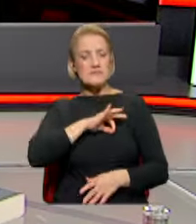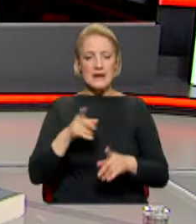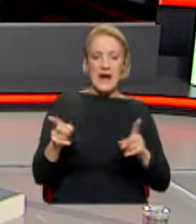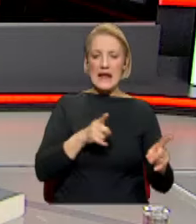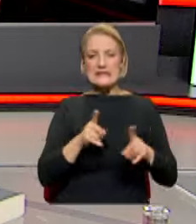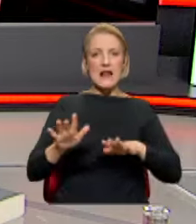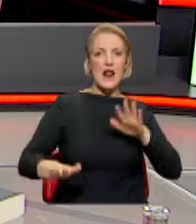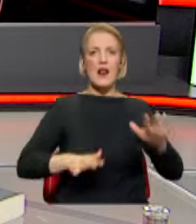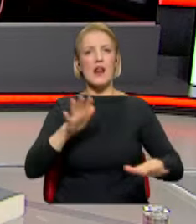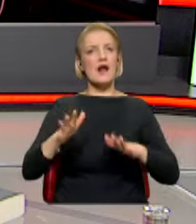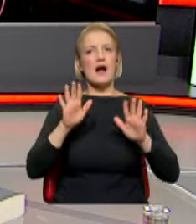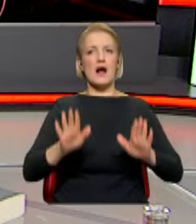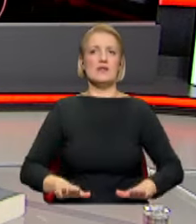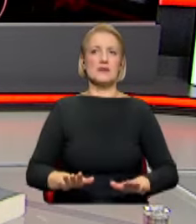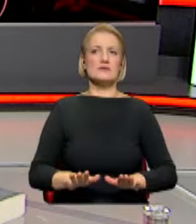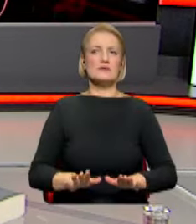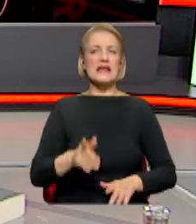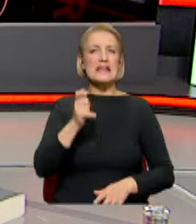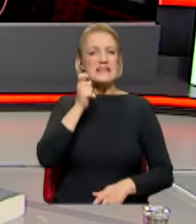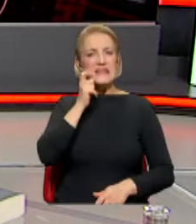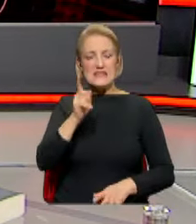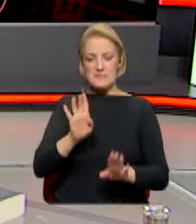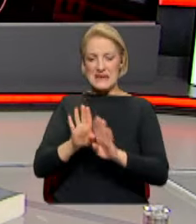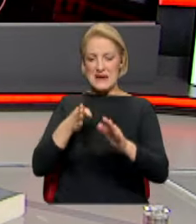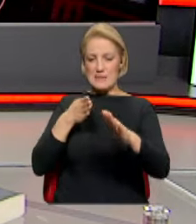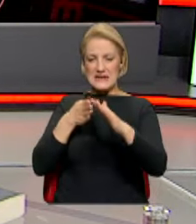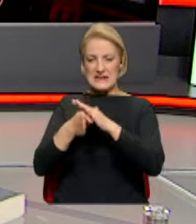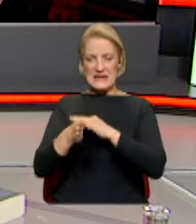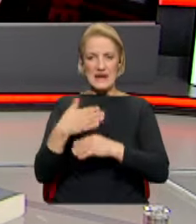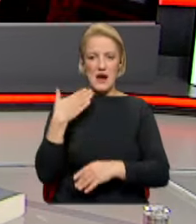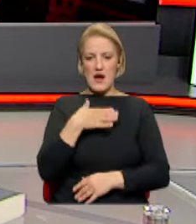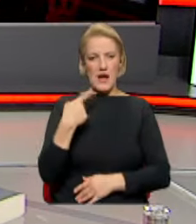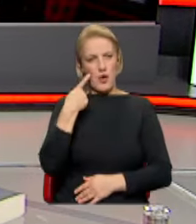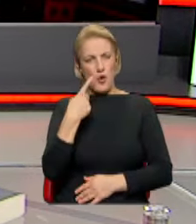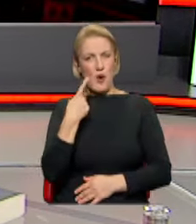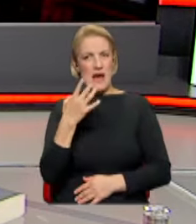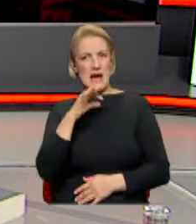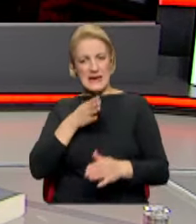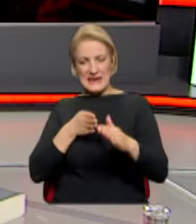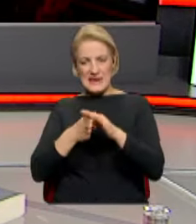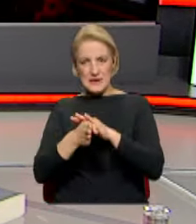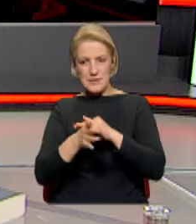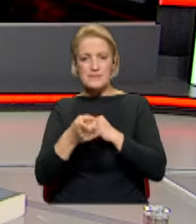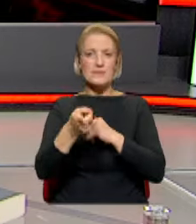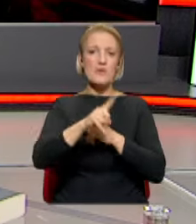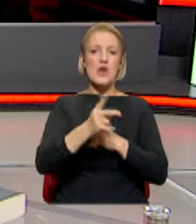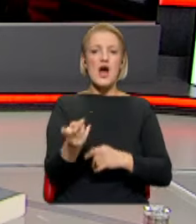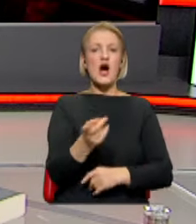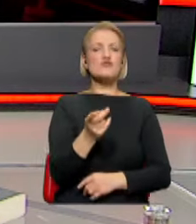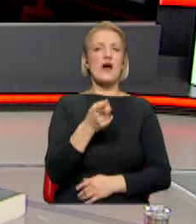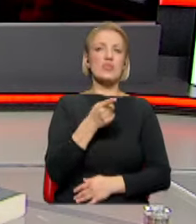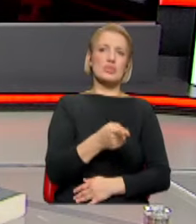bocalayan Efendim dinin bir kapısından çıkarlarına göre işine göre girip diğerinden